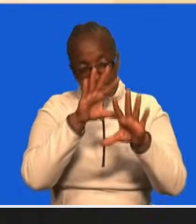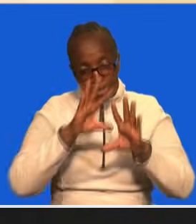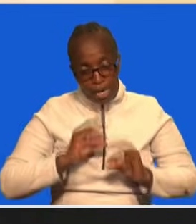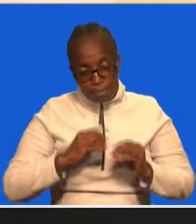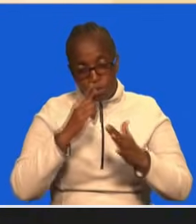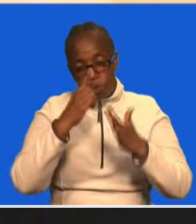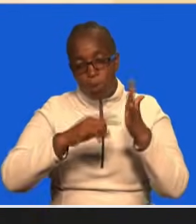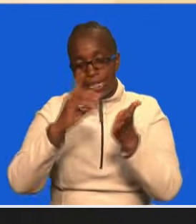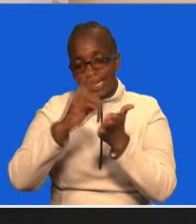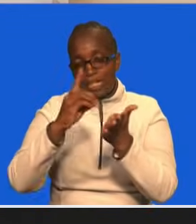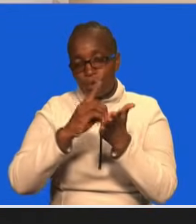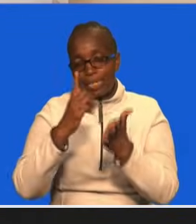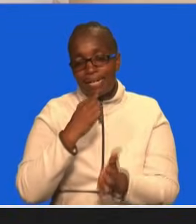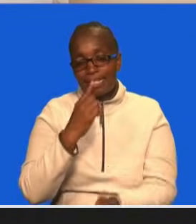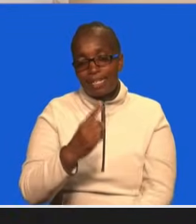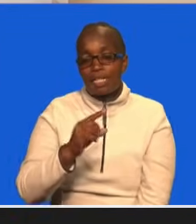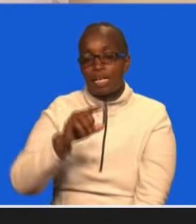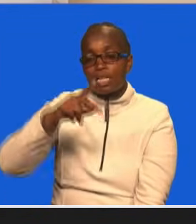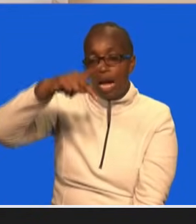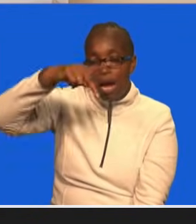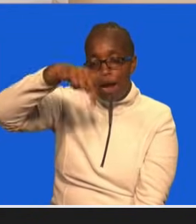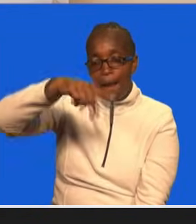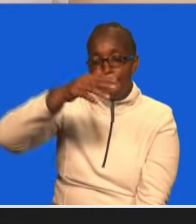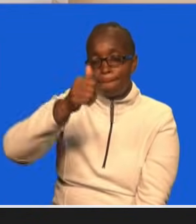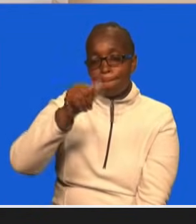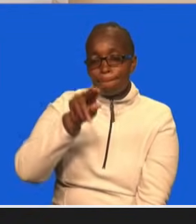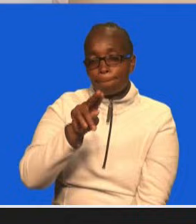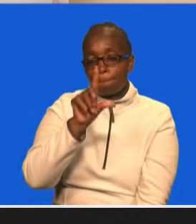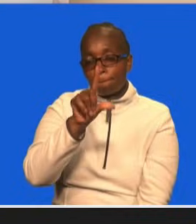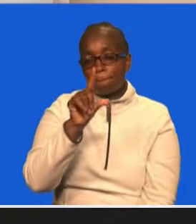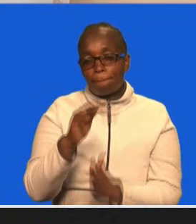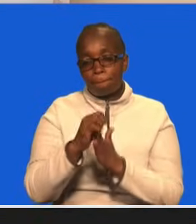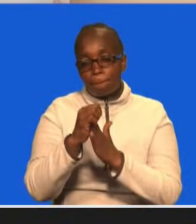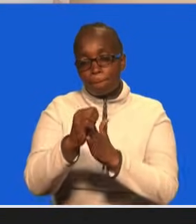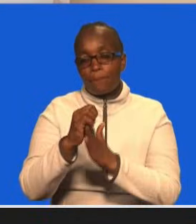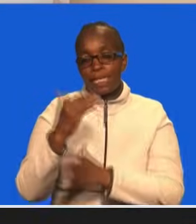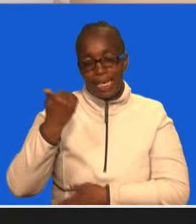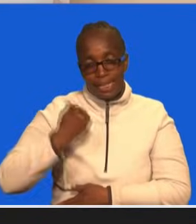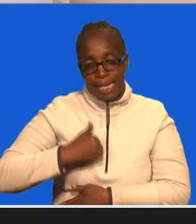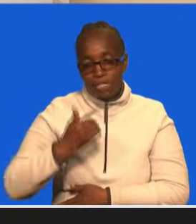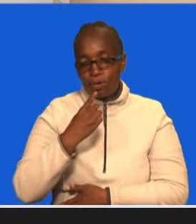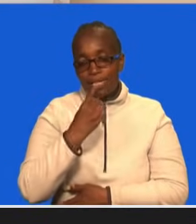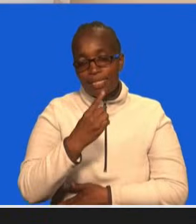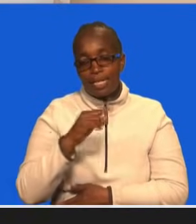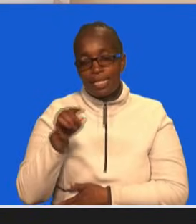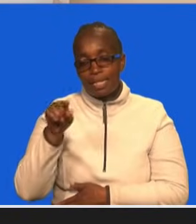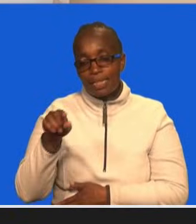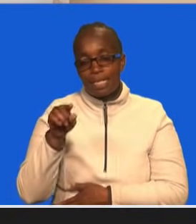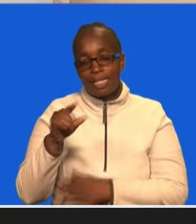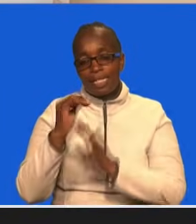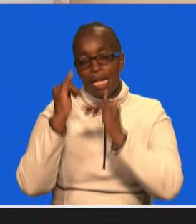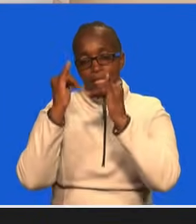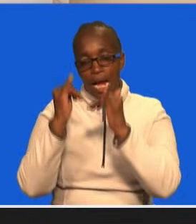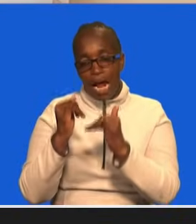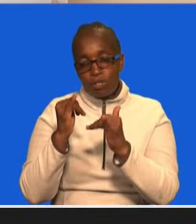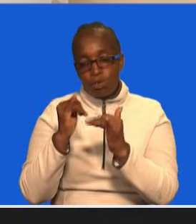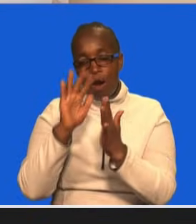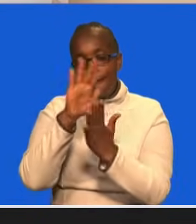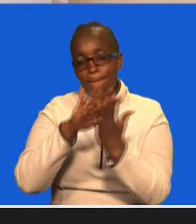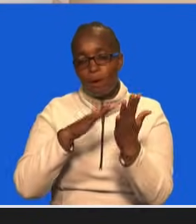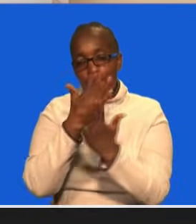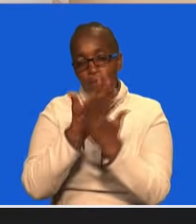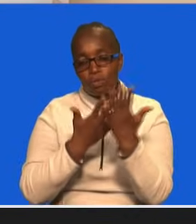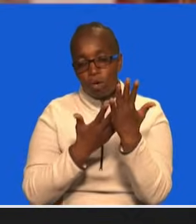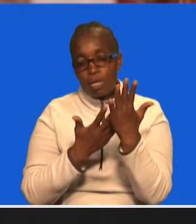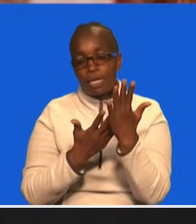ni daktari penye anakuambia. Daktari Paul Wamalwa aliongoza timu ya upasuaji huo akisema kuwa huo ni mwamko mpya